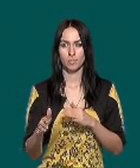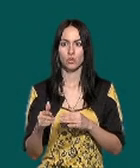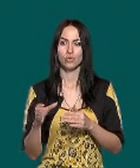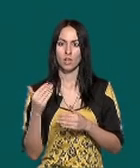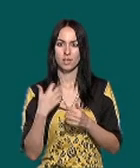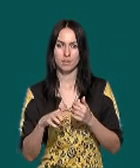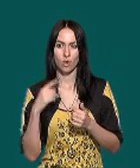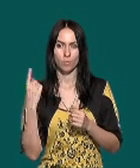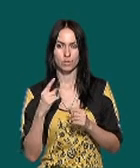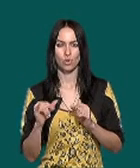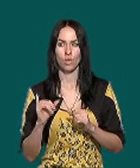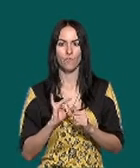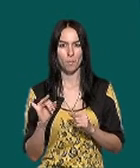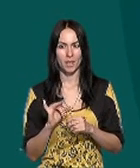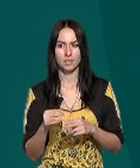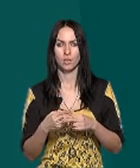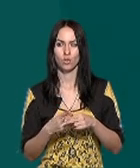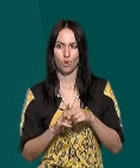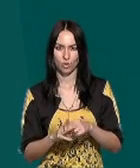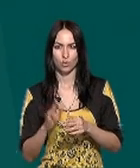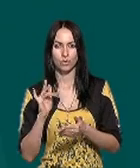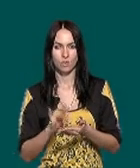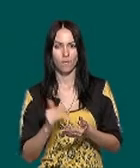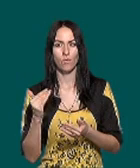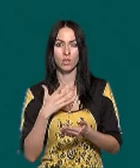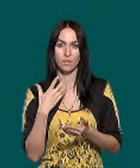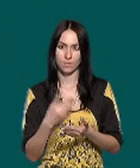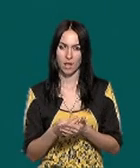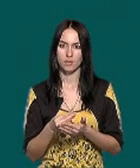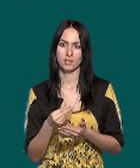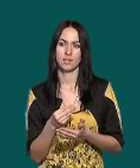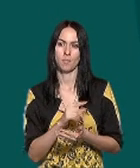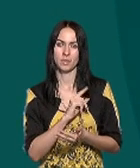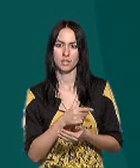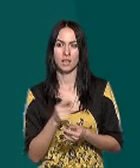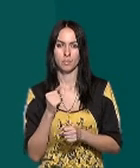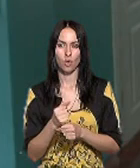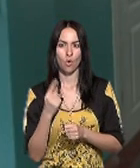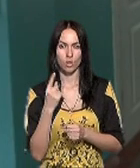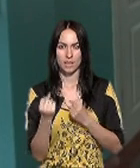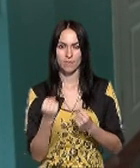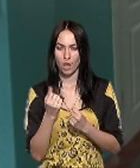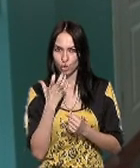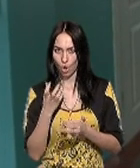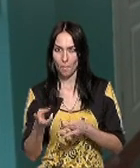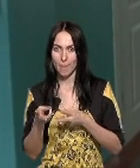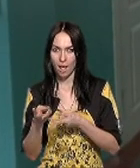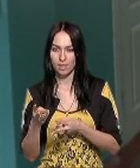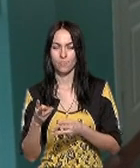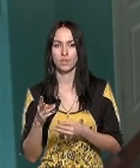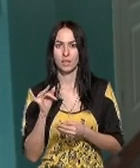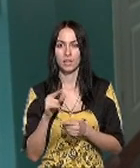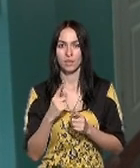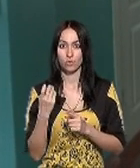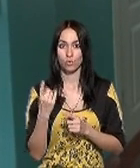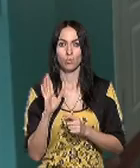вони своїми силами довезли один твердопаливний і ще один буде завтра. За словами Романової, зараз